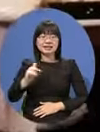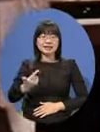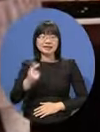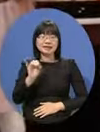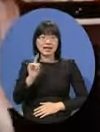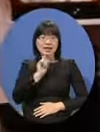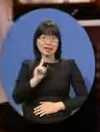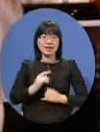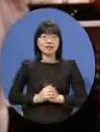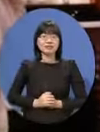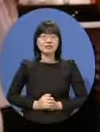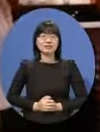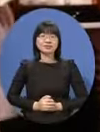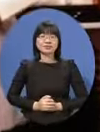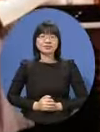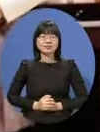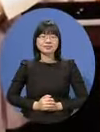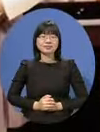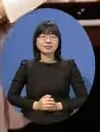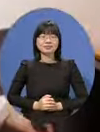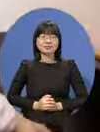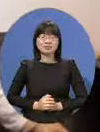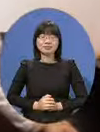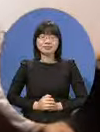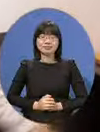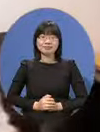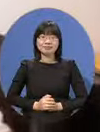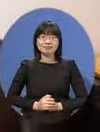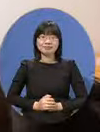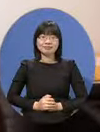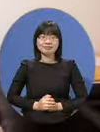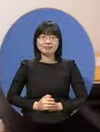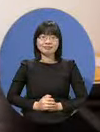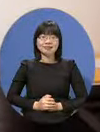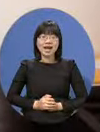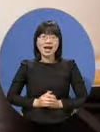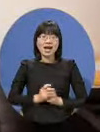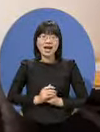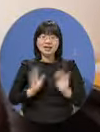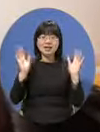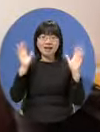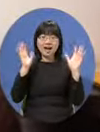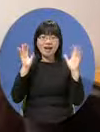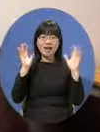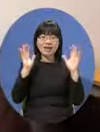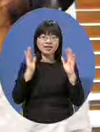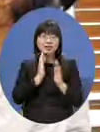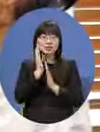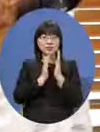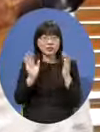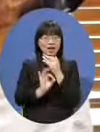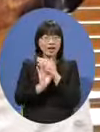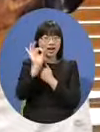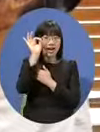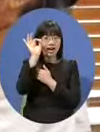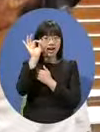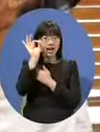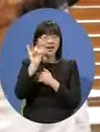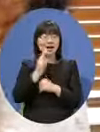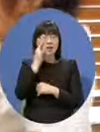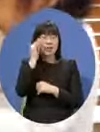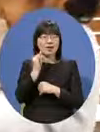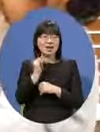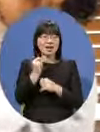야호, 나나 노래 부르자. 야호, 수석의 아침을. 아이자.